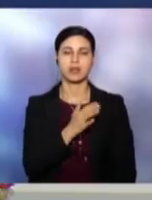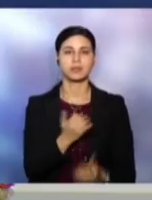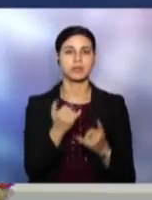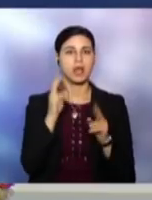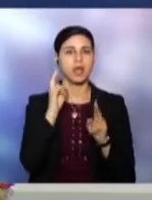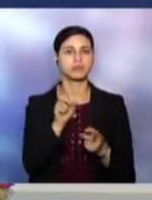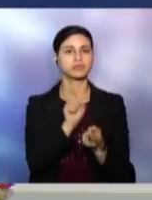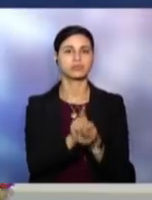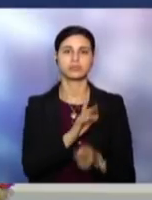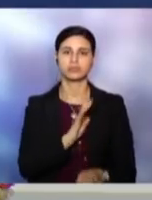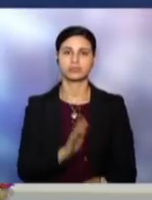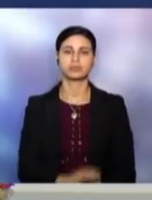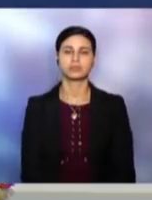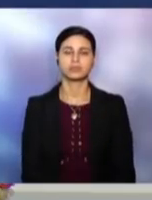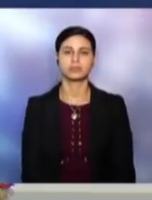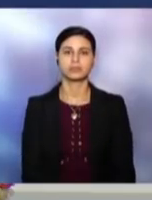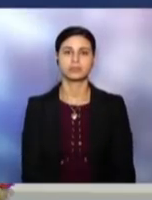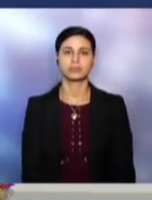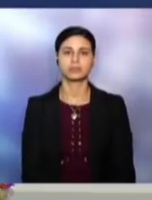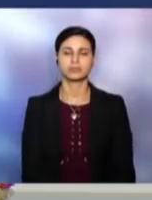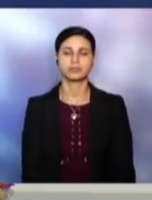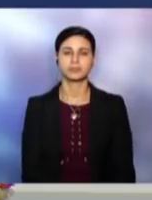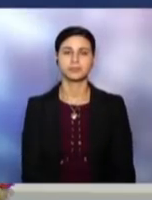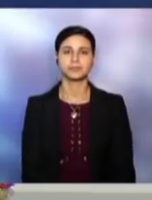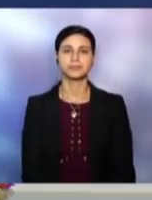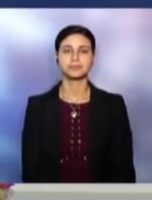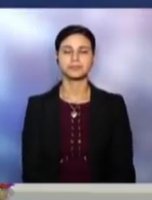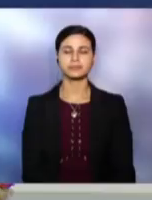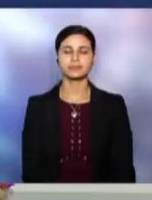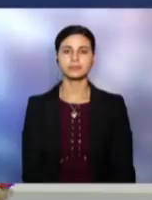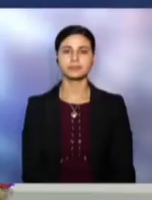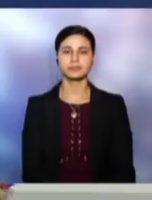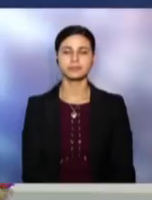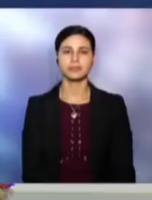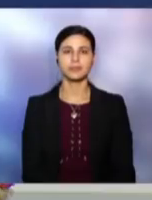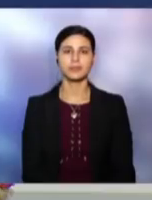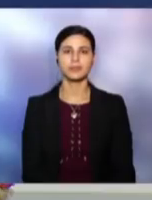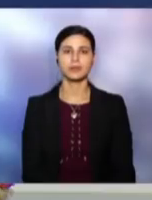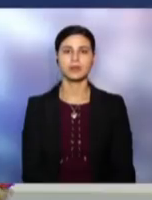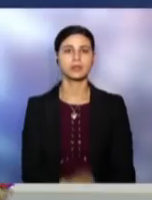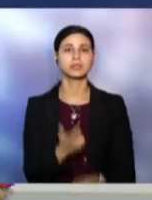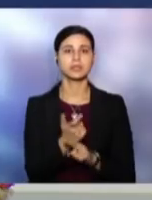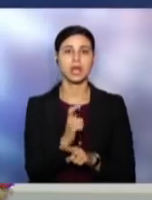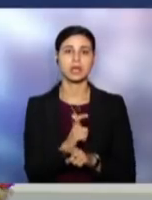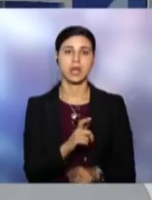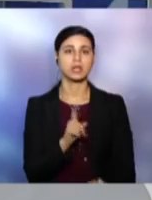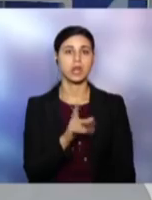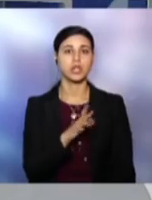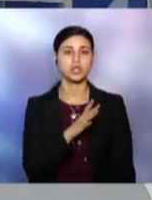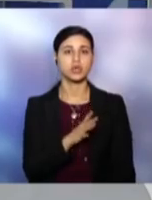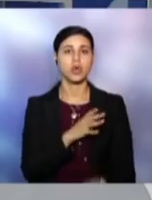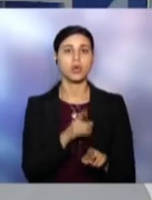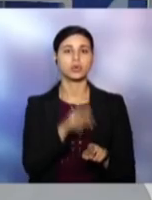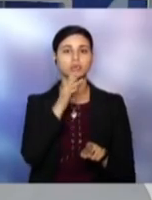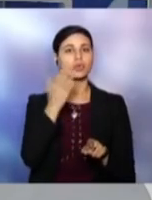არც შემხედრია. კი ბატონო, და თქვენი კითხვა რაში მდგომარეობს? დიახ. ხო, ის ძალიან დამაზარალებელი ხვალიყო ამ დროთა განმავლობაში. ეს